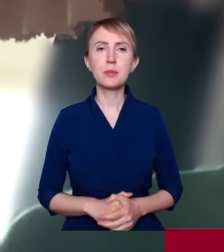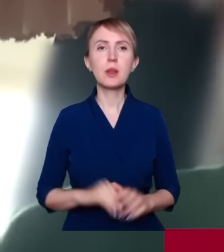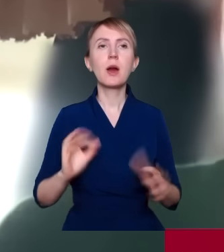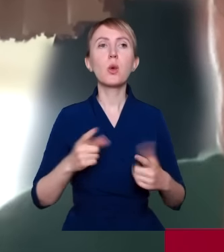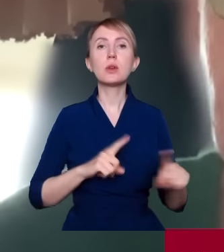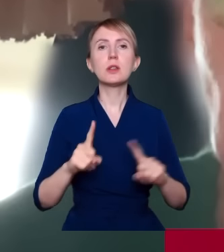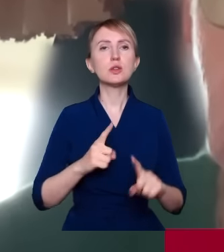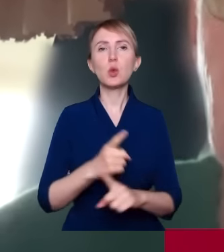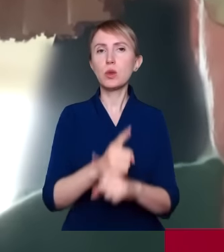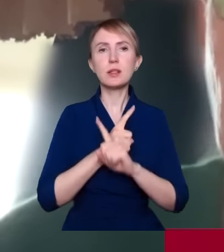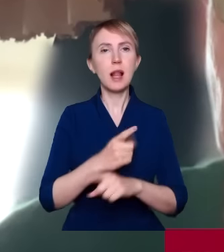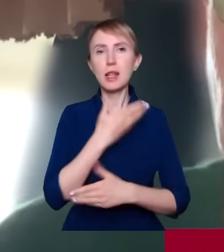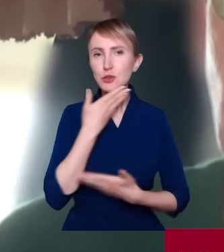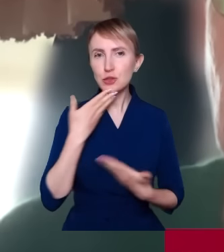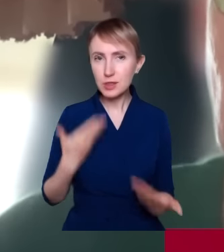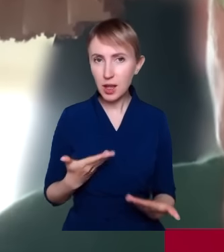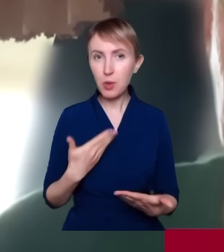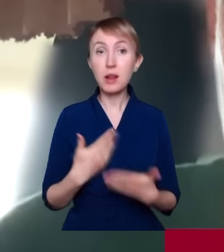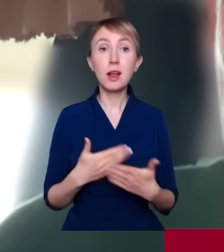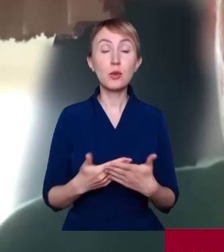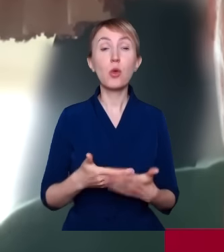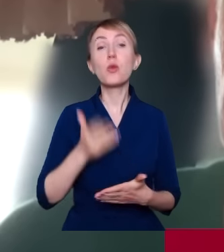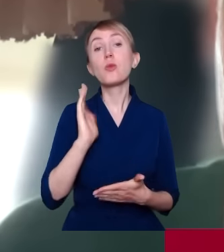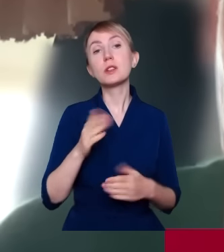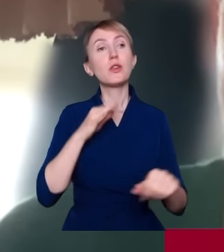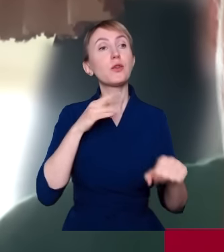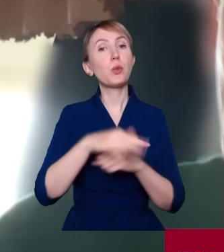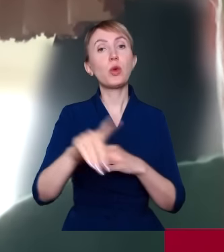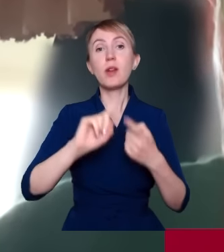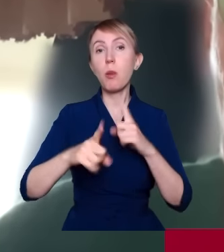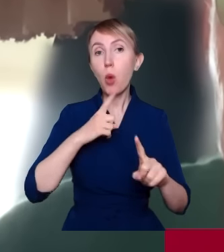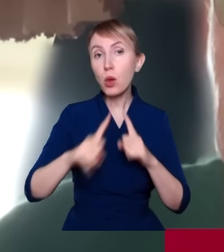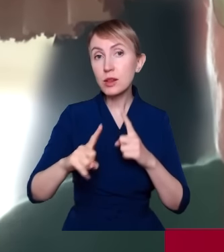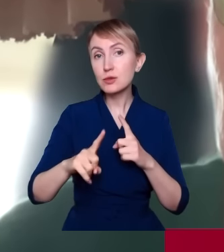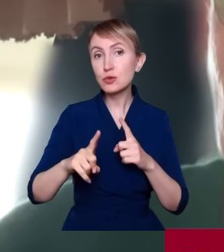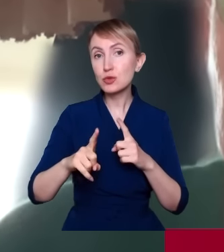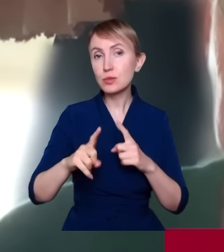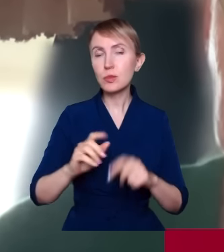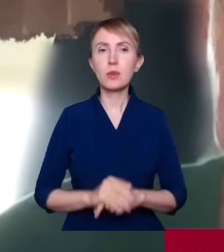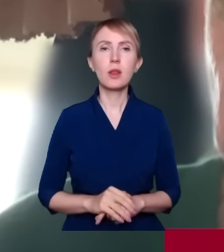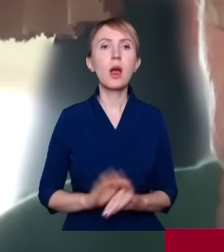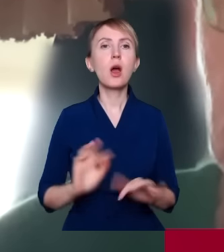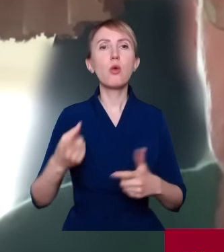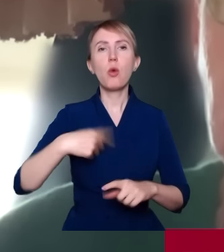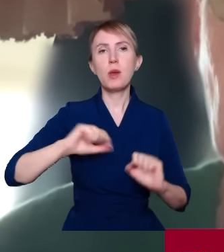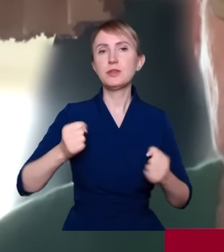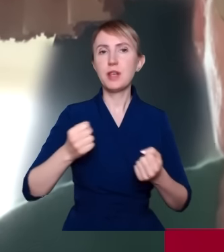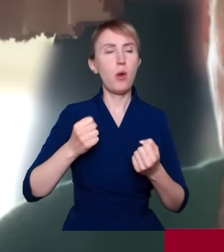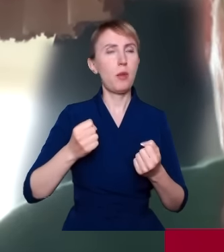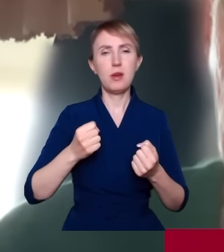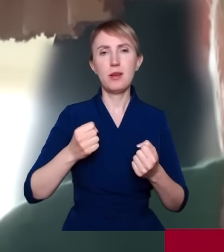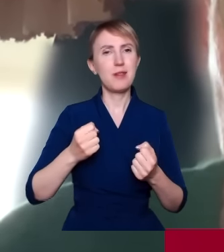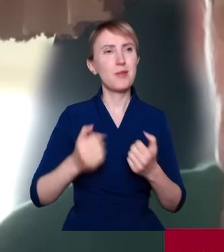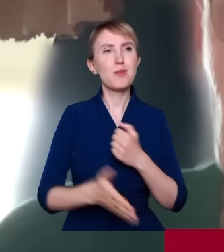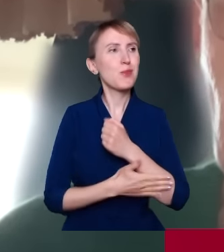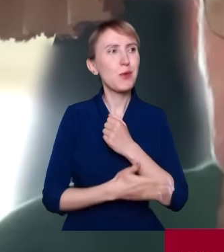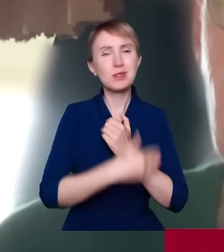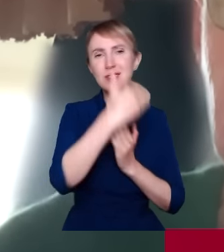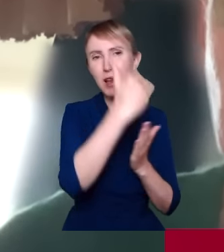niezależny, dlatego że poddany będzie wpływom politycznym, a skoro działamy sprzecznie z podstawowymi